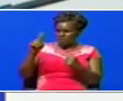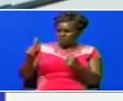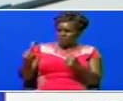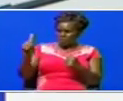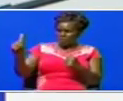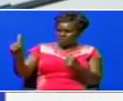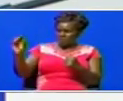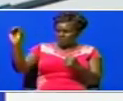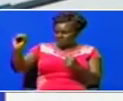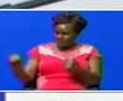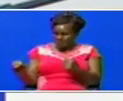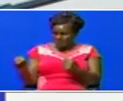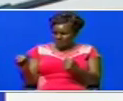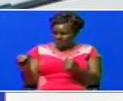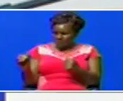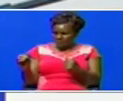0.11%.